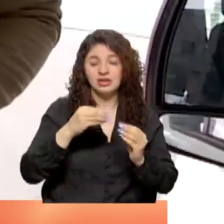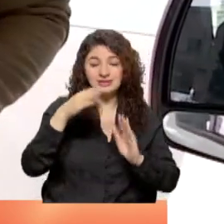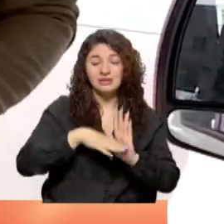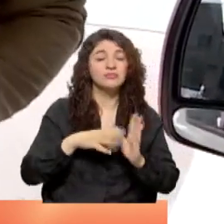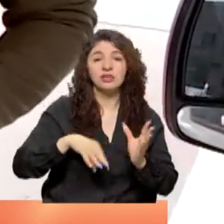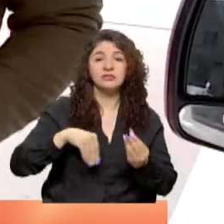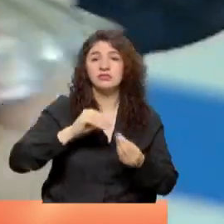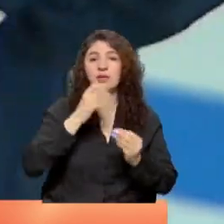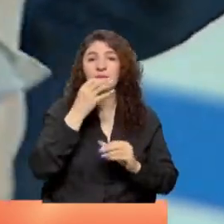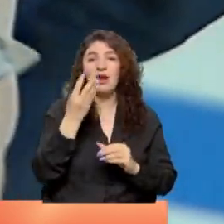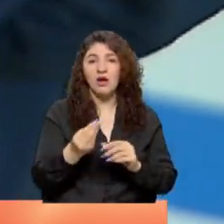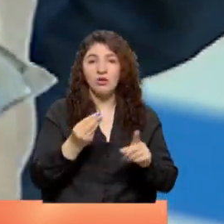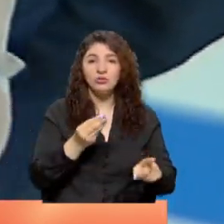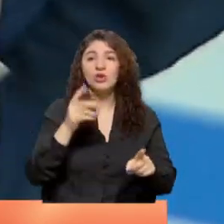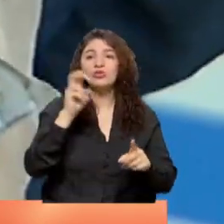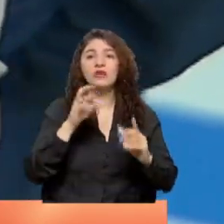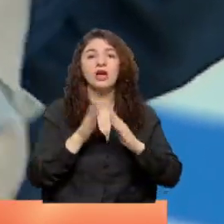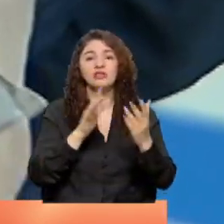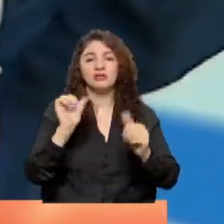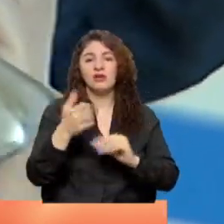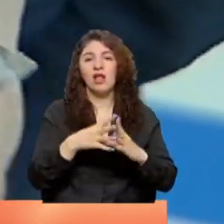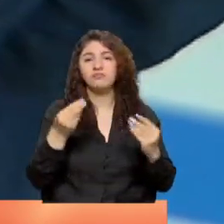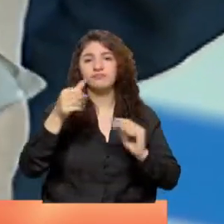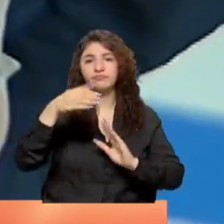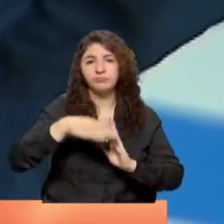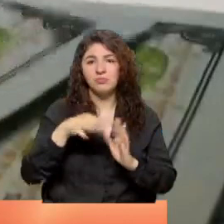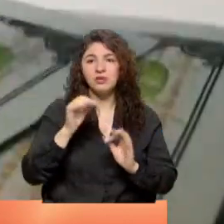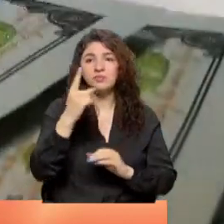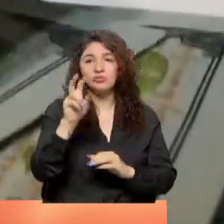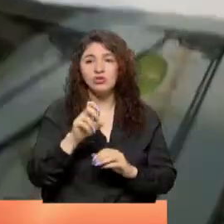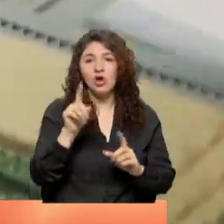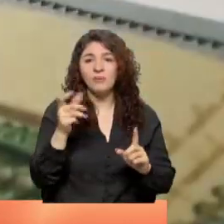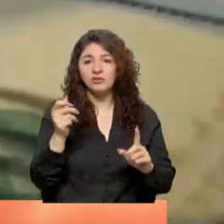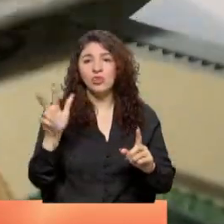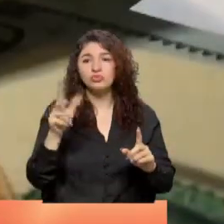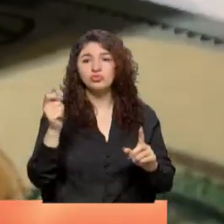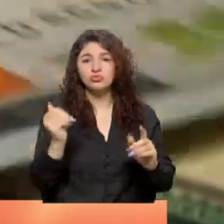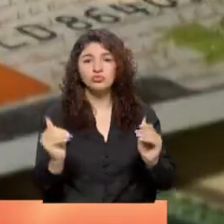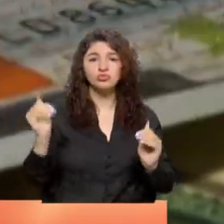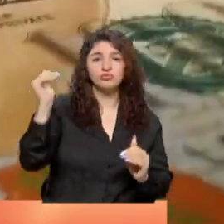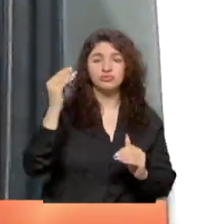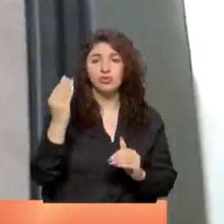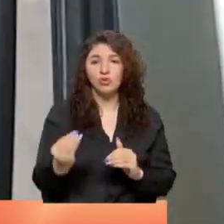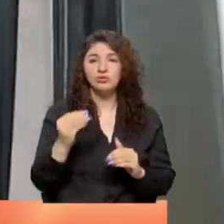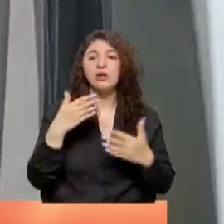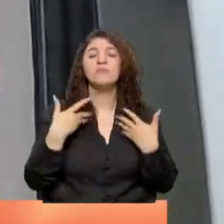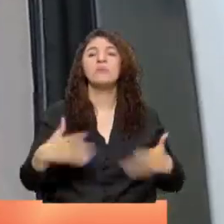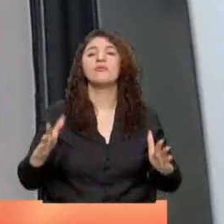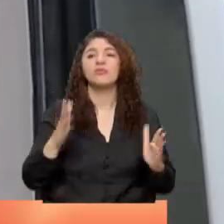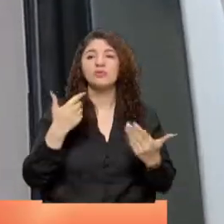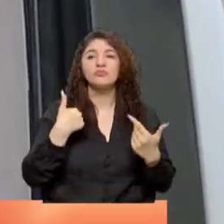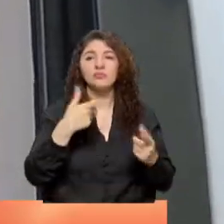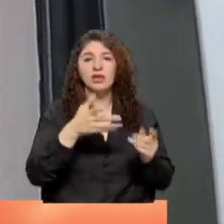haberi aldılar Çünkü Türk Lirası dolar karşısında değer kaybetmeye başladı ne var 15 lira 30 kuruş un da üzerine çıktı mafolduk